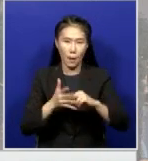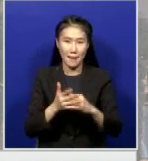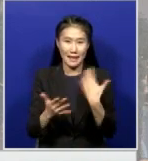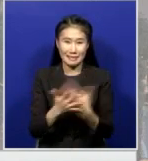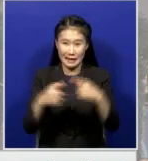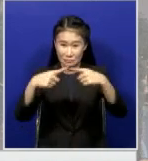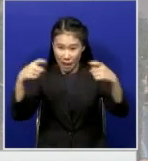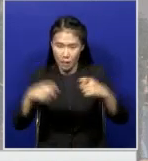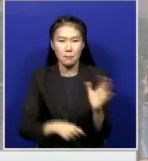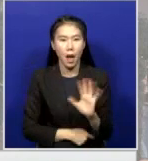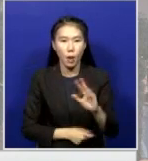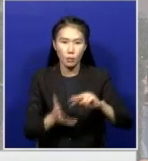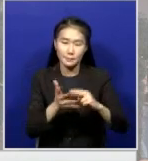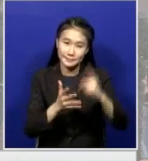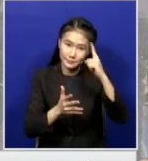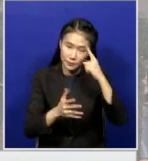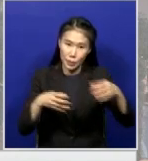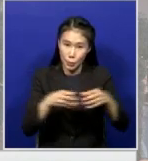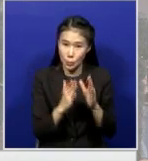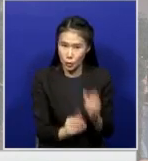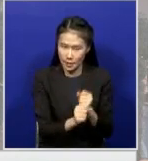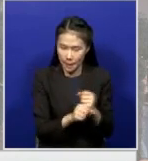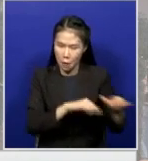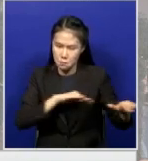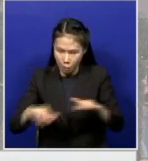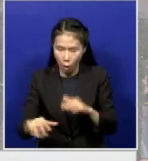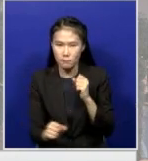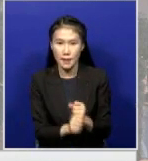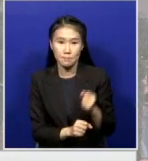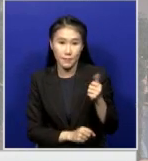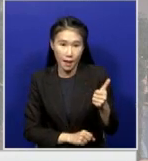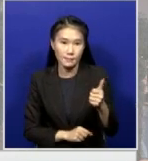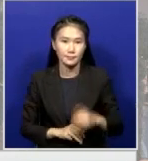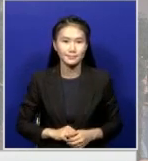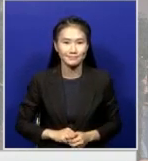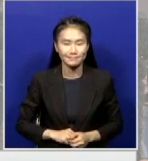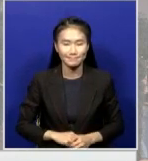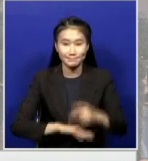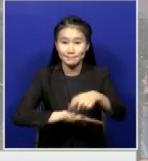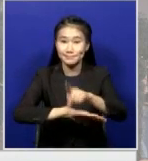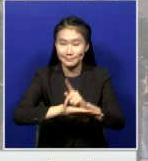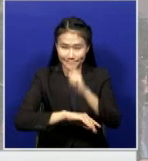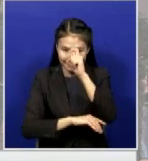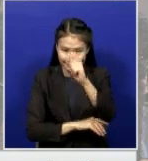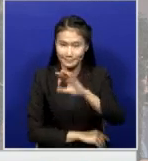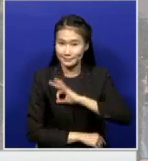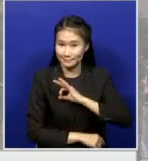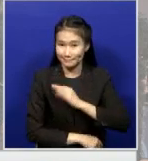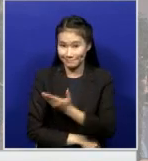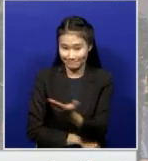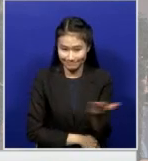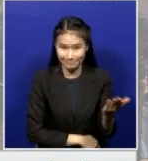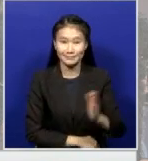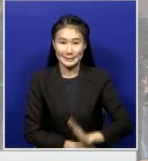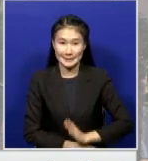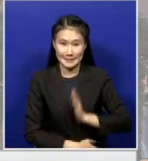าณและหน่วยงานมีความพร้อมดำเนินการได้ทันทีท่านประธานสภาที่เคารพครับและท่านสมาชิกผู้ทร